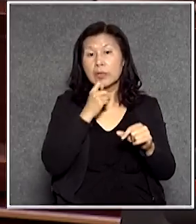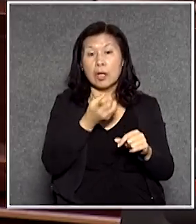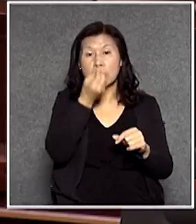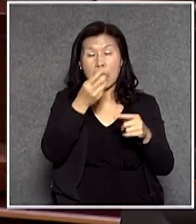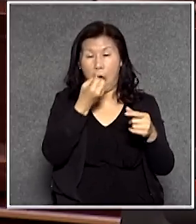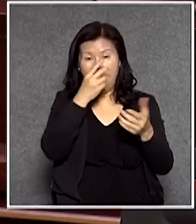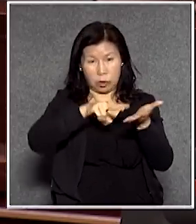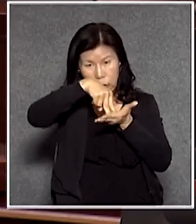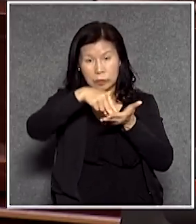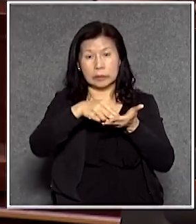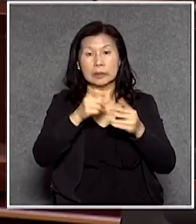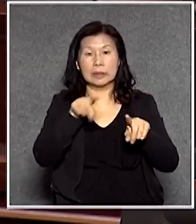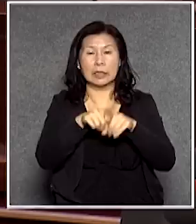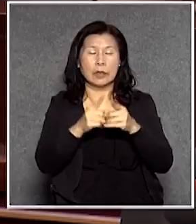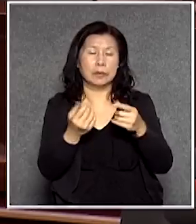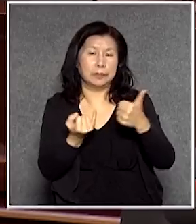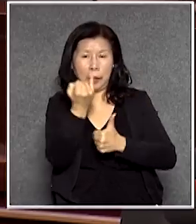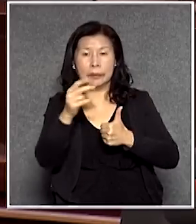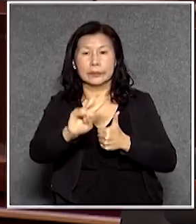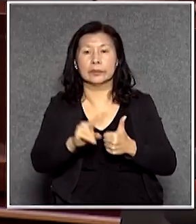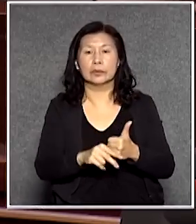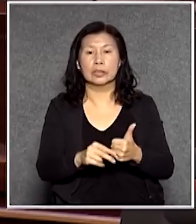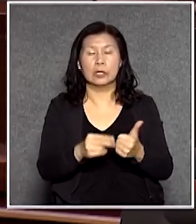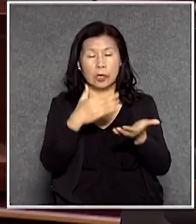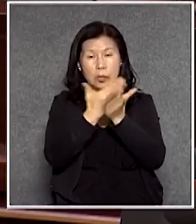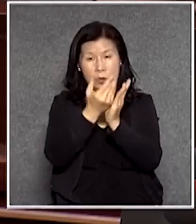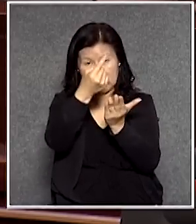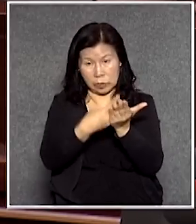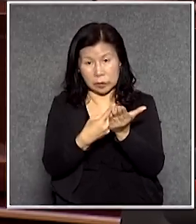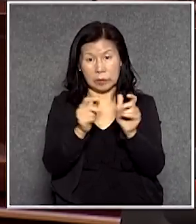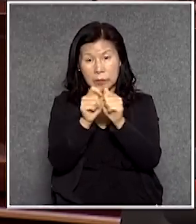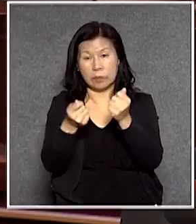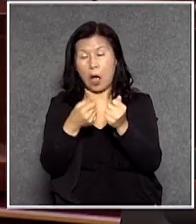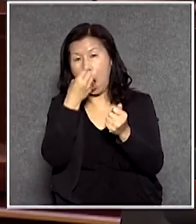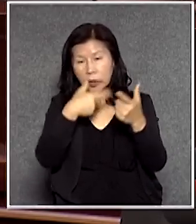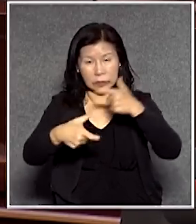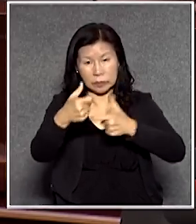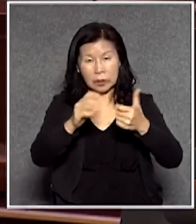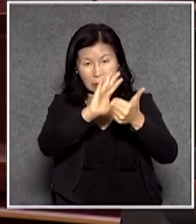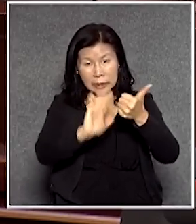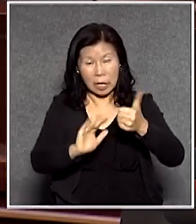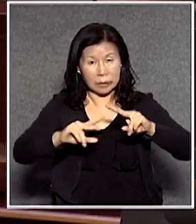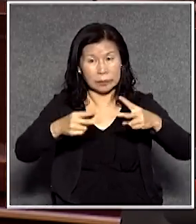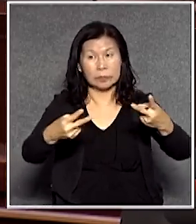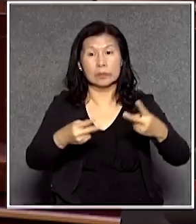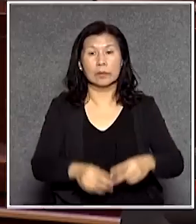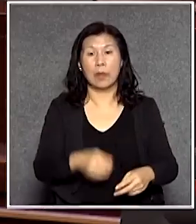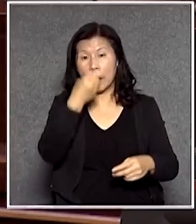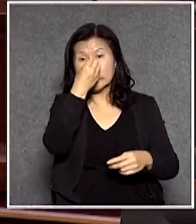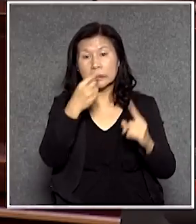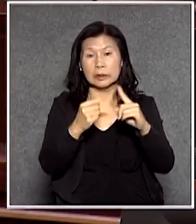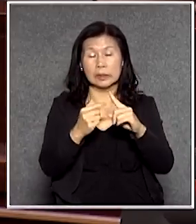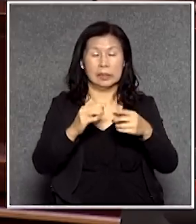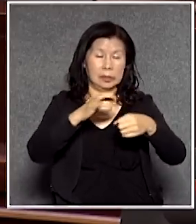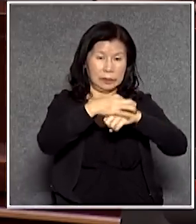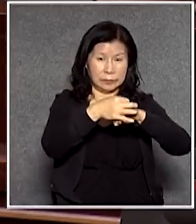無疑於叛國。政局不穩就會破壞香港的繁榮，影響香港的發展，對香港對國